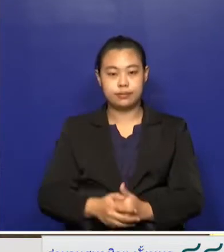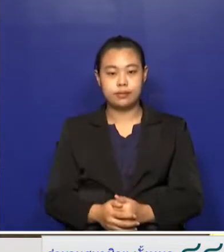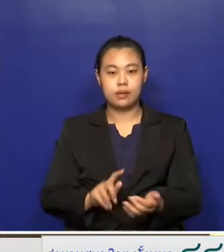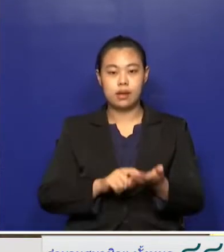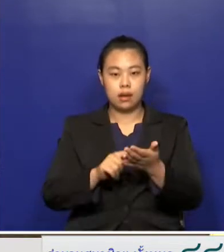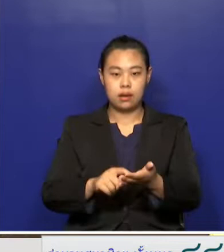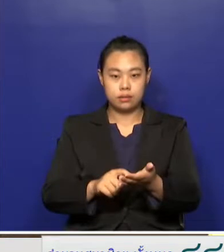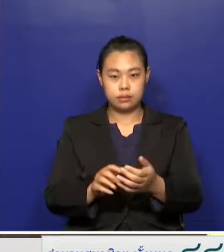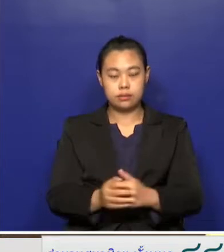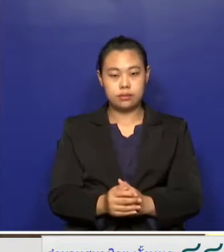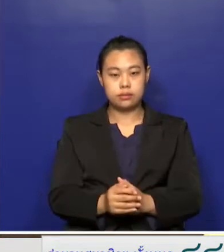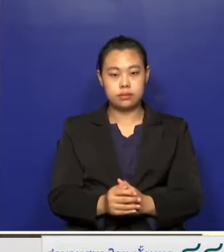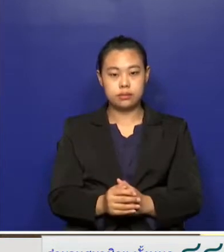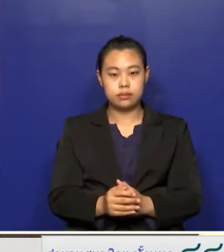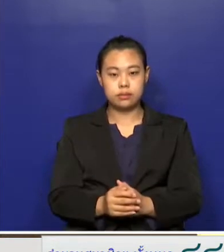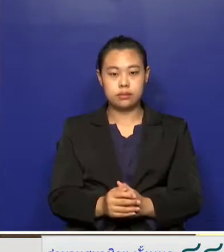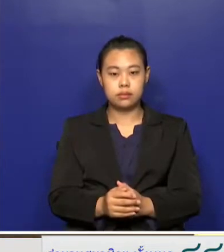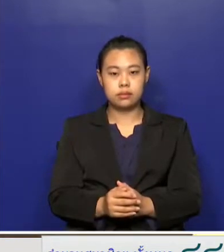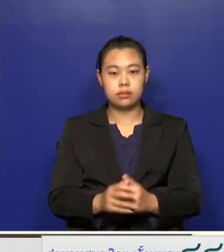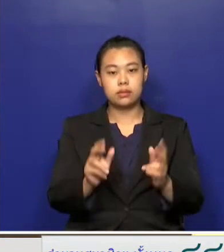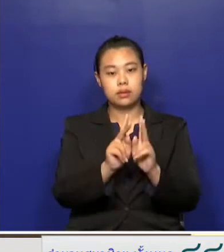ปฏิรูปรวมทั้งสภาพัฒน์นะครับว่า